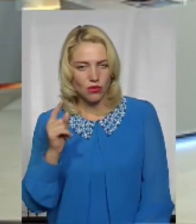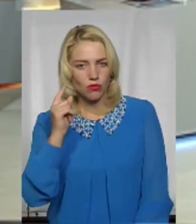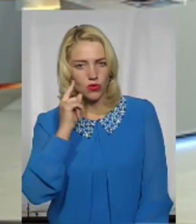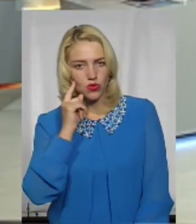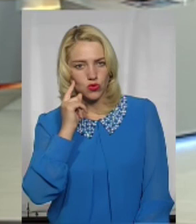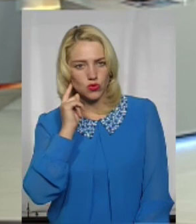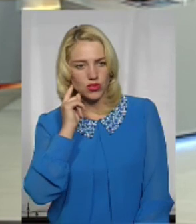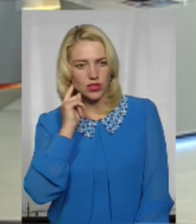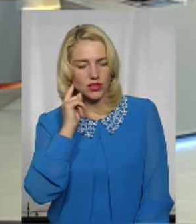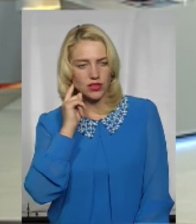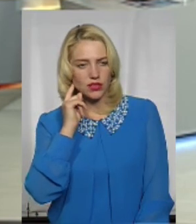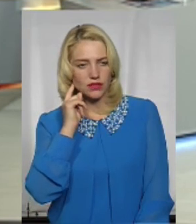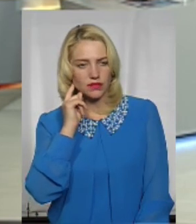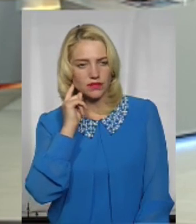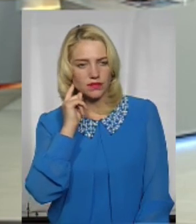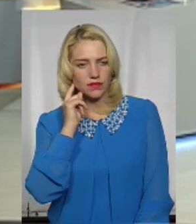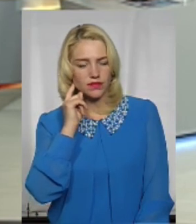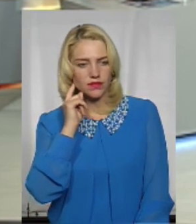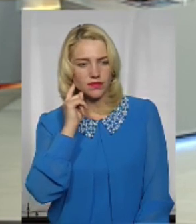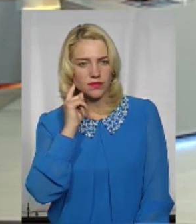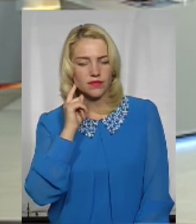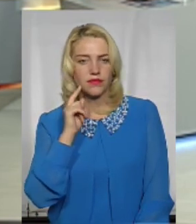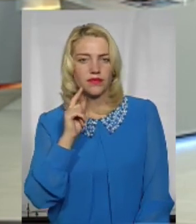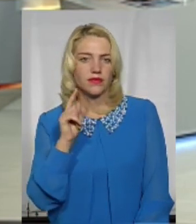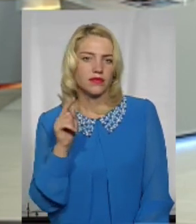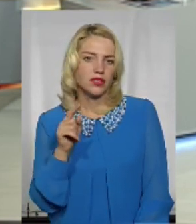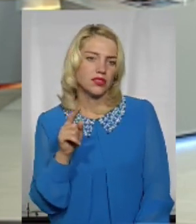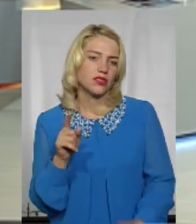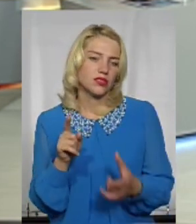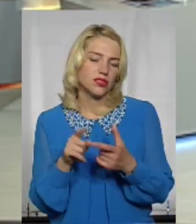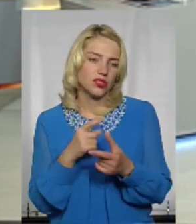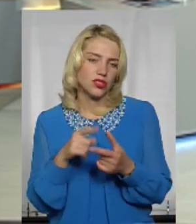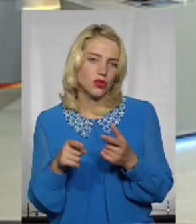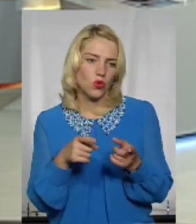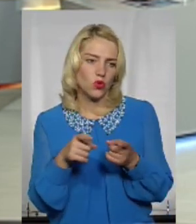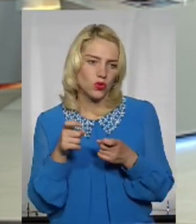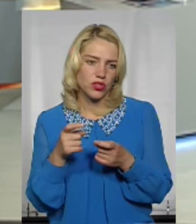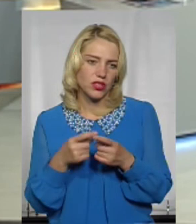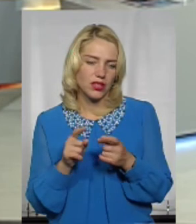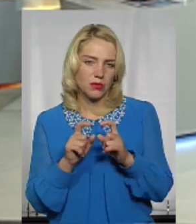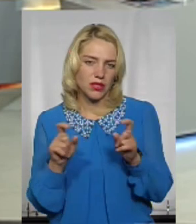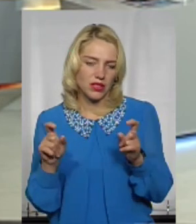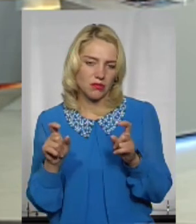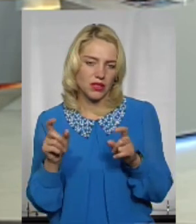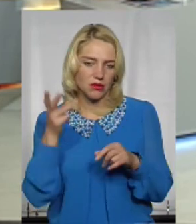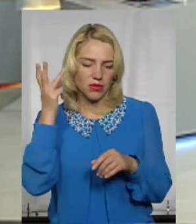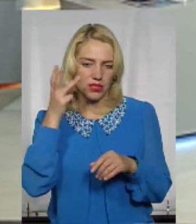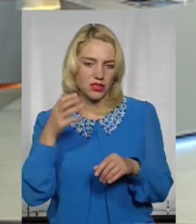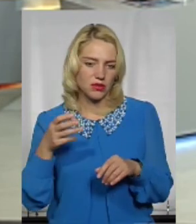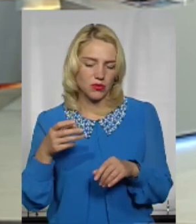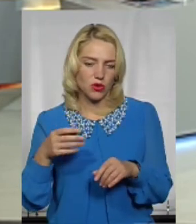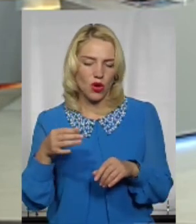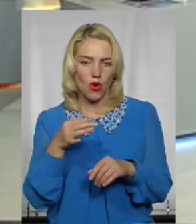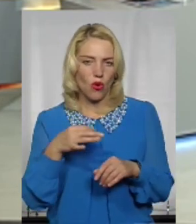почути, ну я так знаю, як воно робиться, що чи долучена от саме департамент Хмельницької